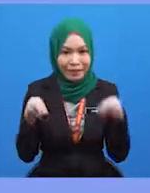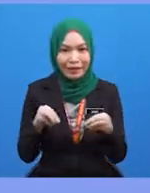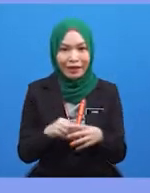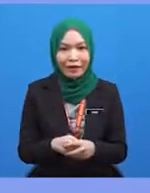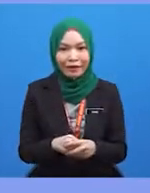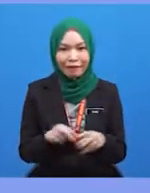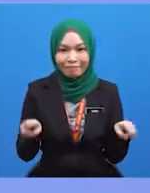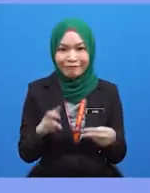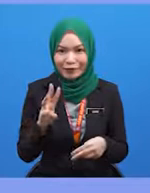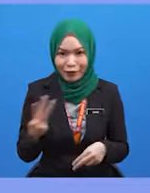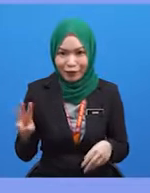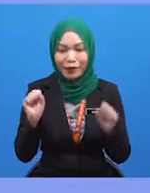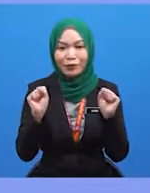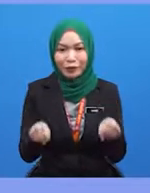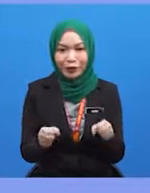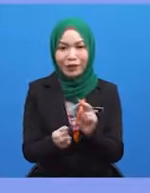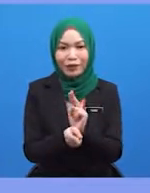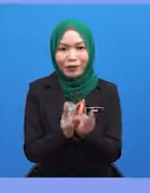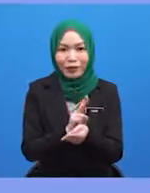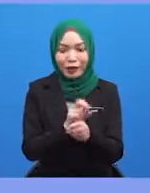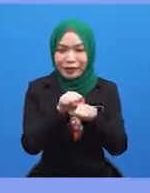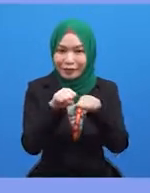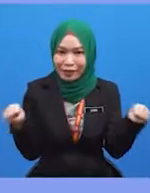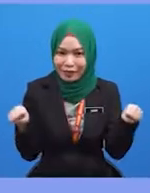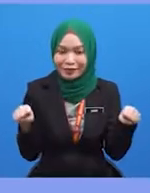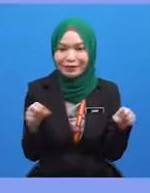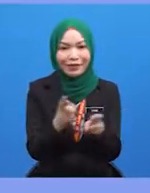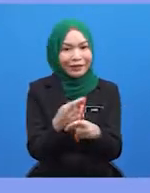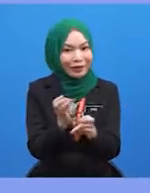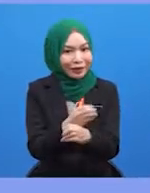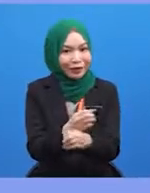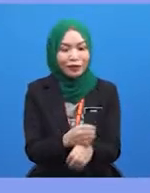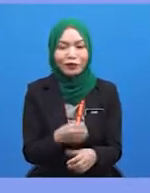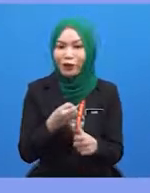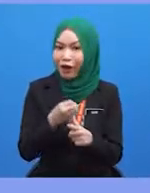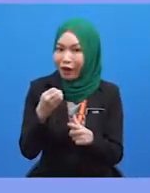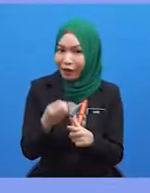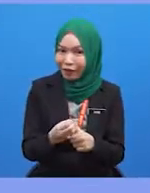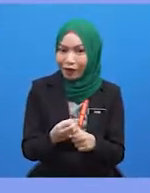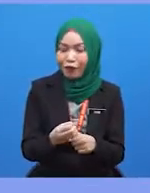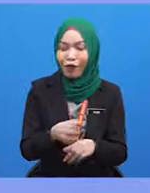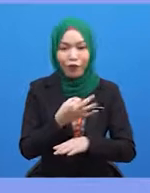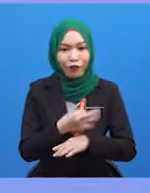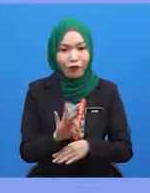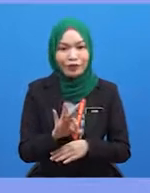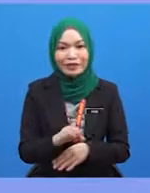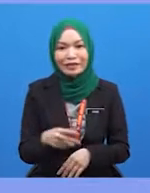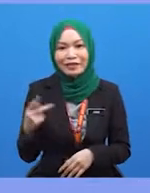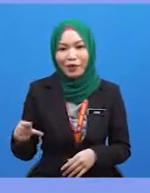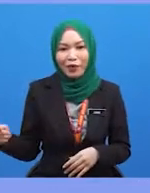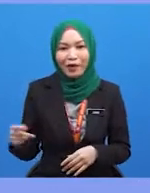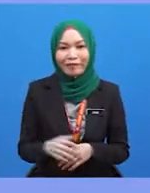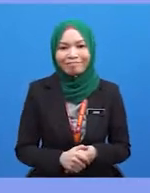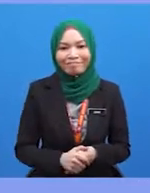Usahawan juga boleh mengubah saiz, reka bentuk atau fungsi produk.